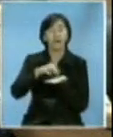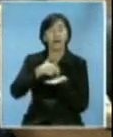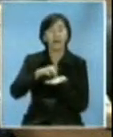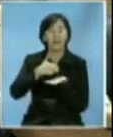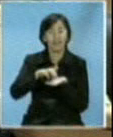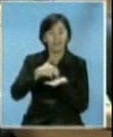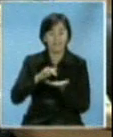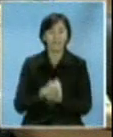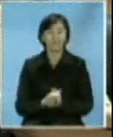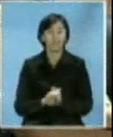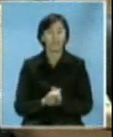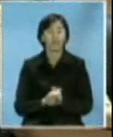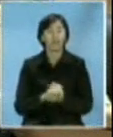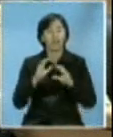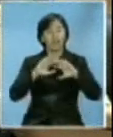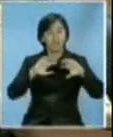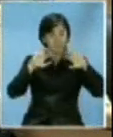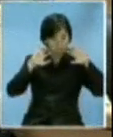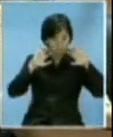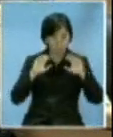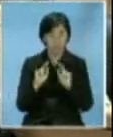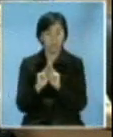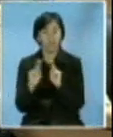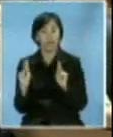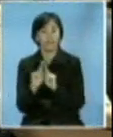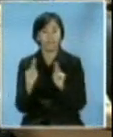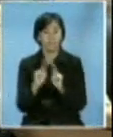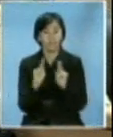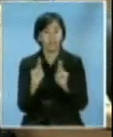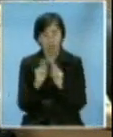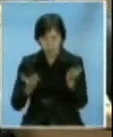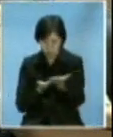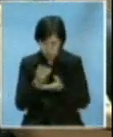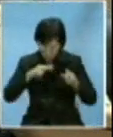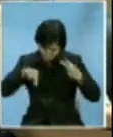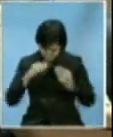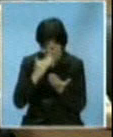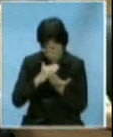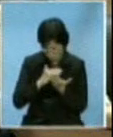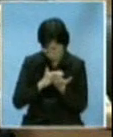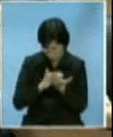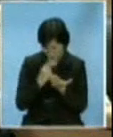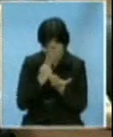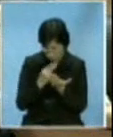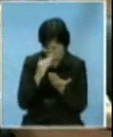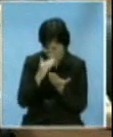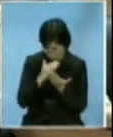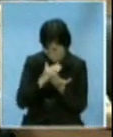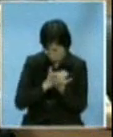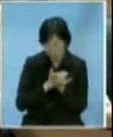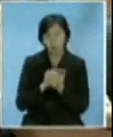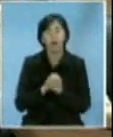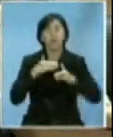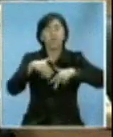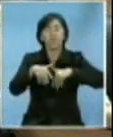ว่ารัฐบาลและกรรมาธิการไม่ได้พิจารณาให้ถ่องแท้นั่นคือภาระหนี้ของ